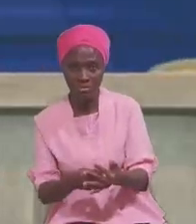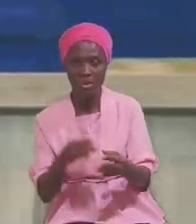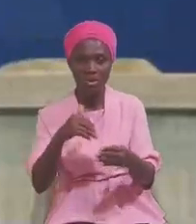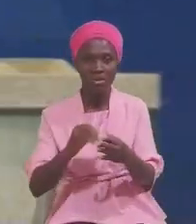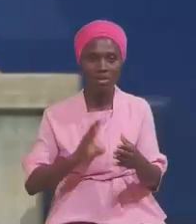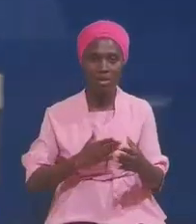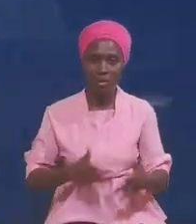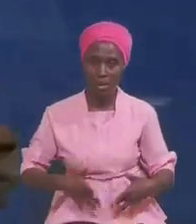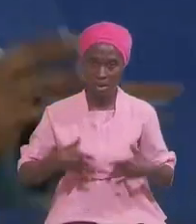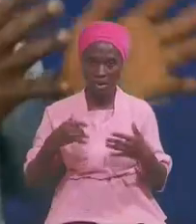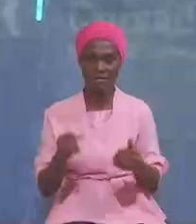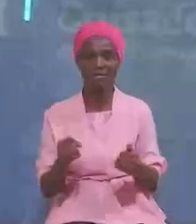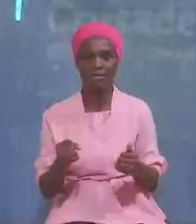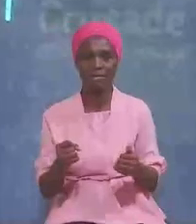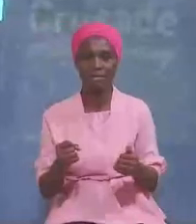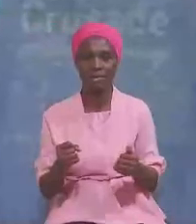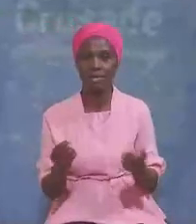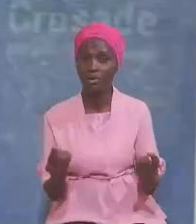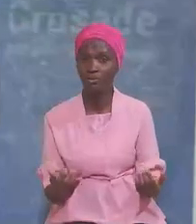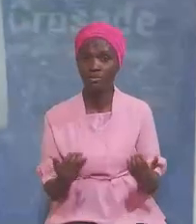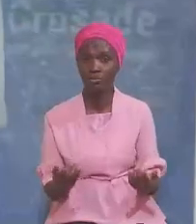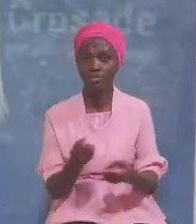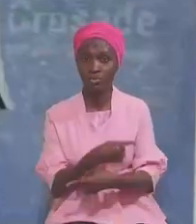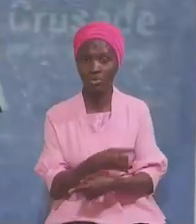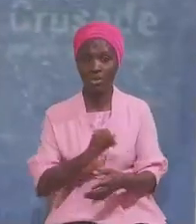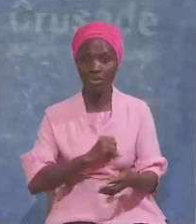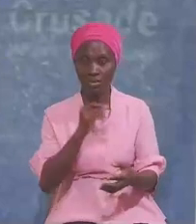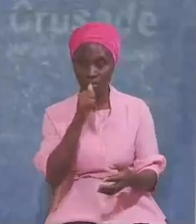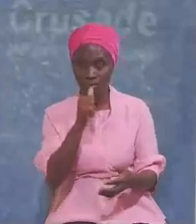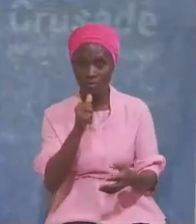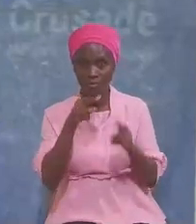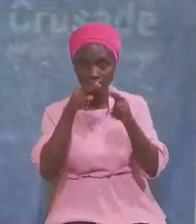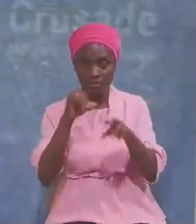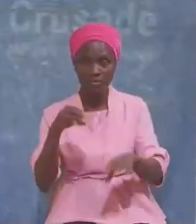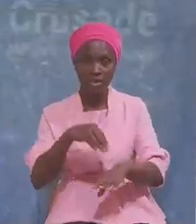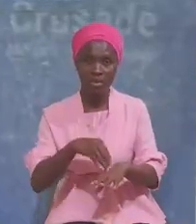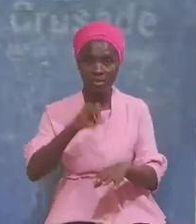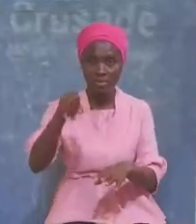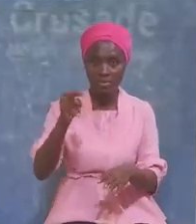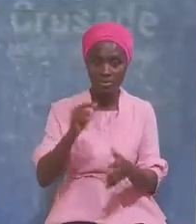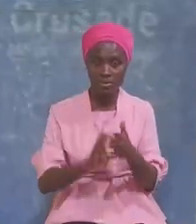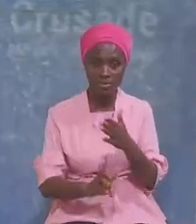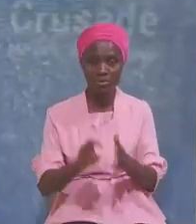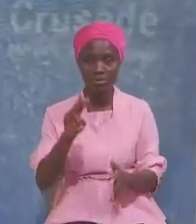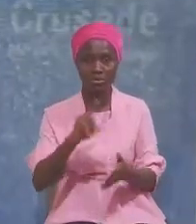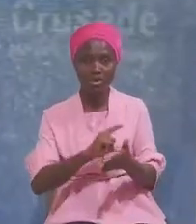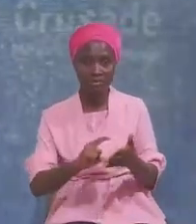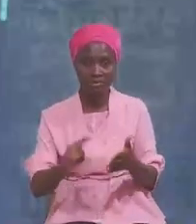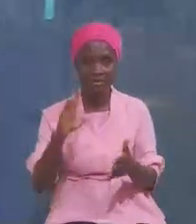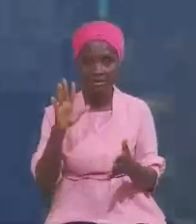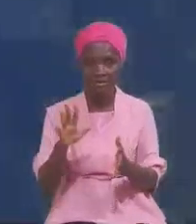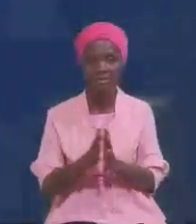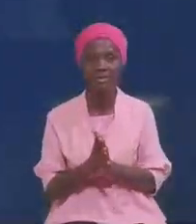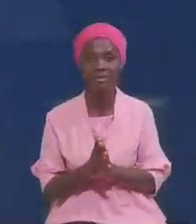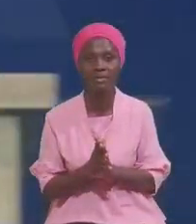vie. Aujourd'hui, nous allons voir Jean chapitre 2, le verset 5. Jean 2 au